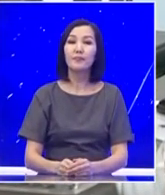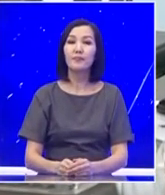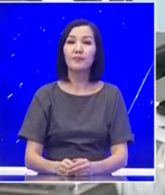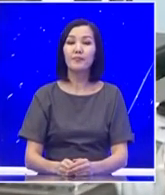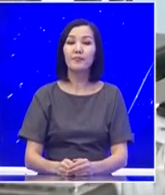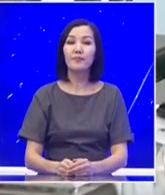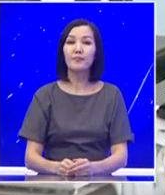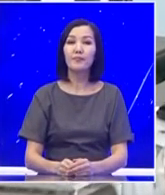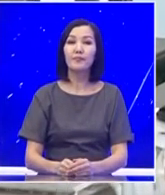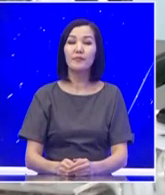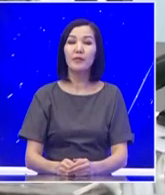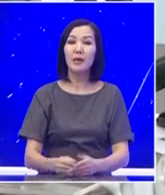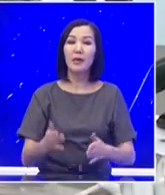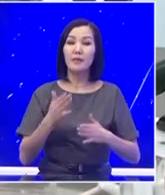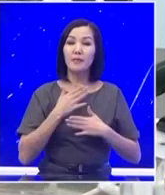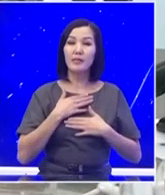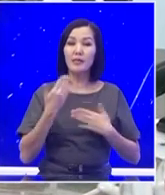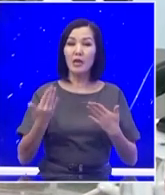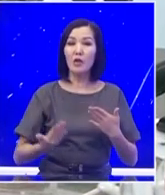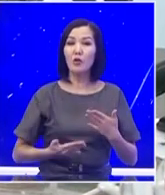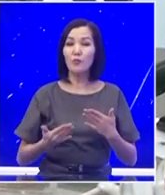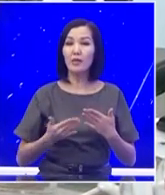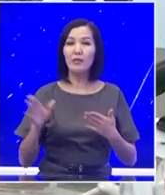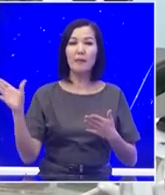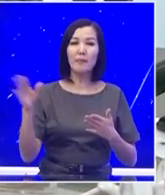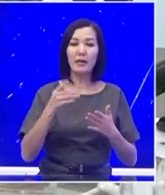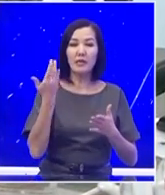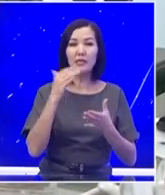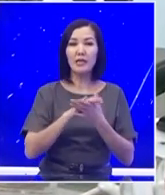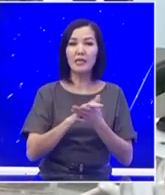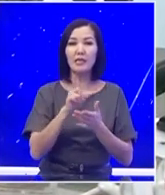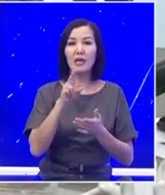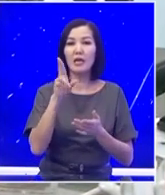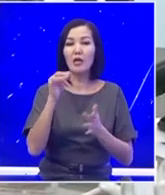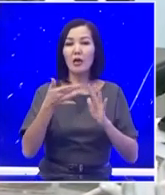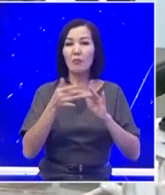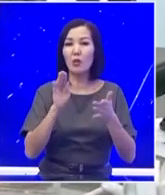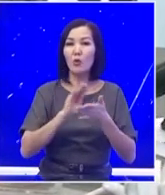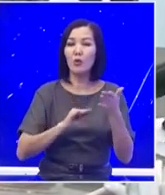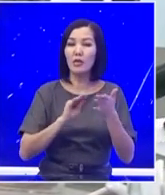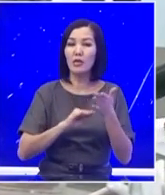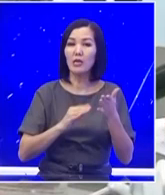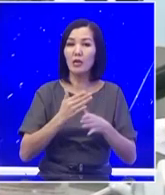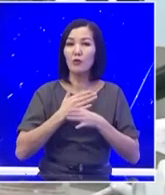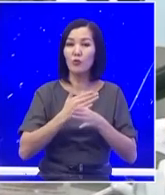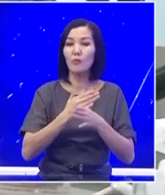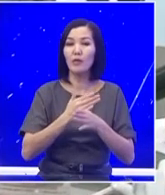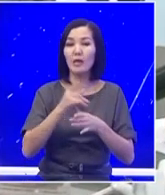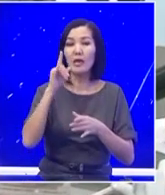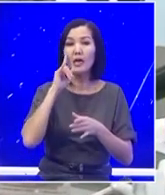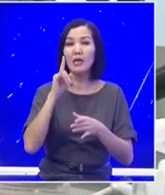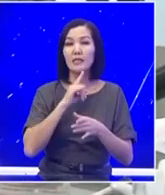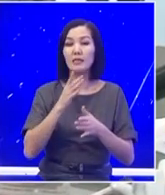бы очень известные, да? Бізді әлеуметтік желі арқылы бәр жерде таниды. Эко-блогерлер қолдап отырады. Тек Қазақстанда ғана емес, біз